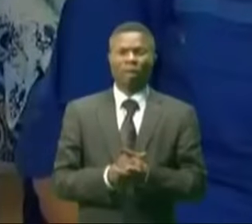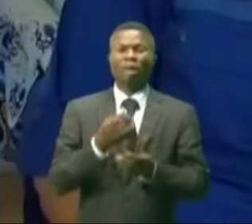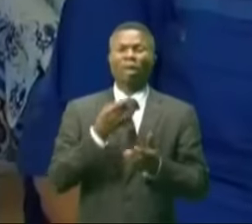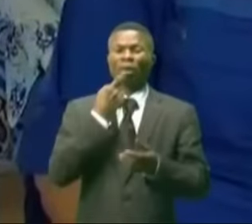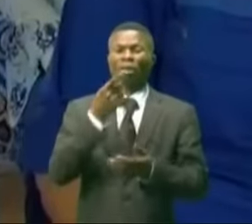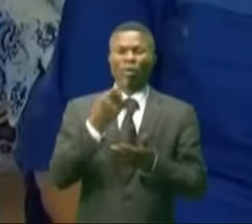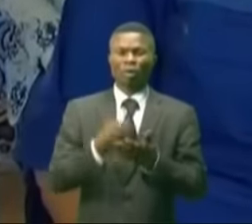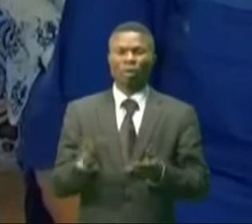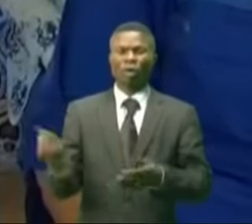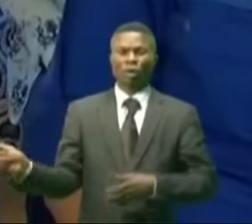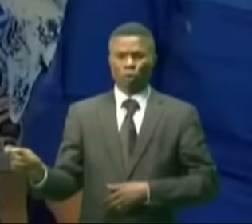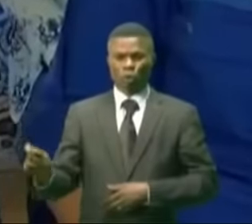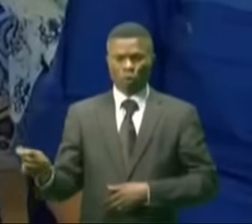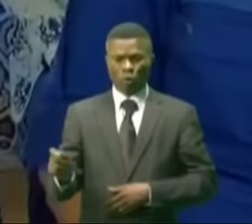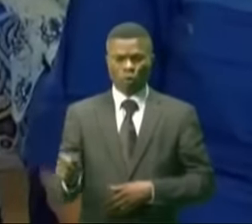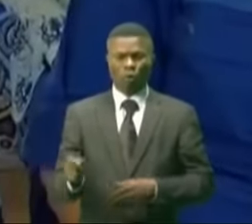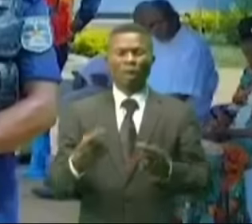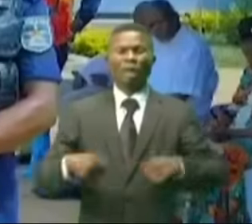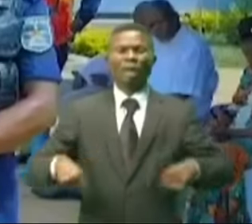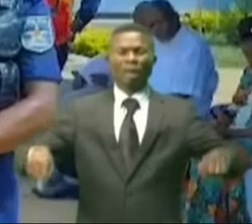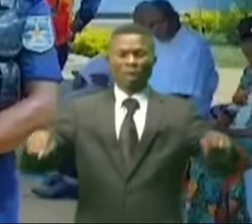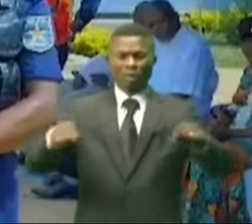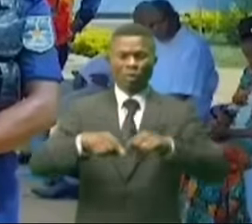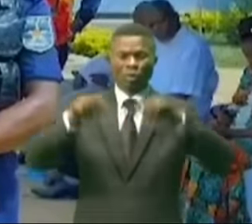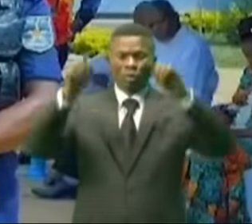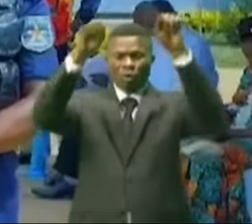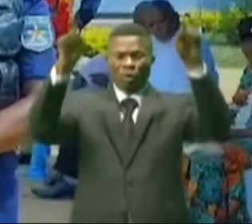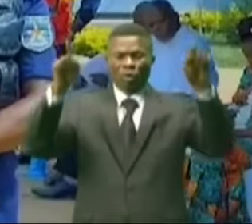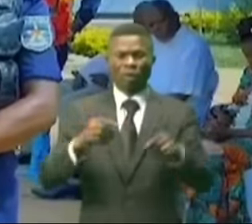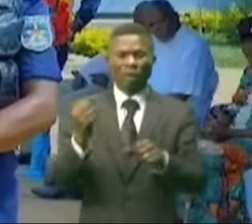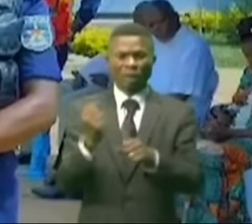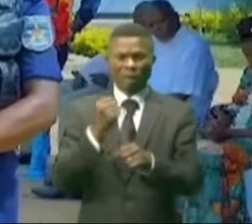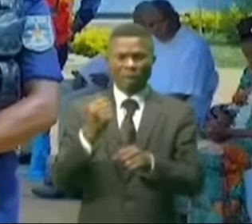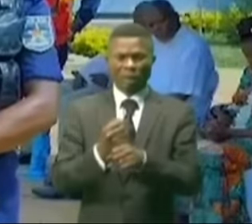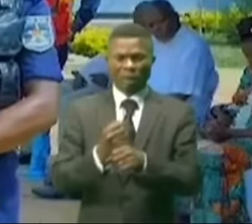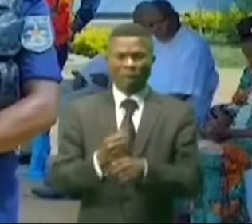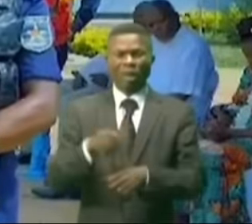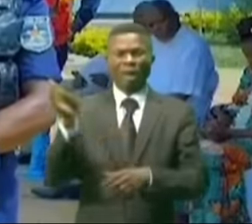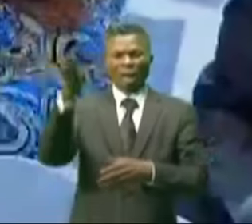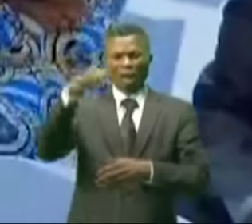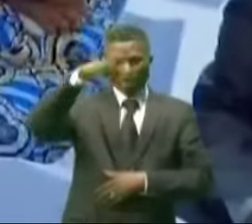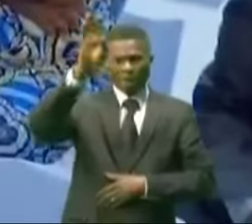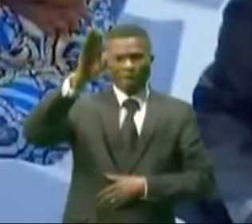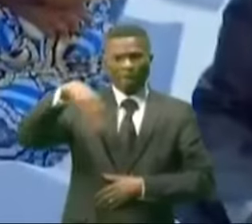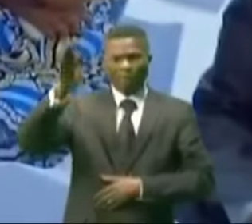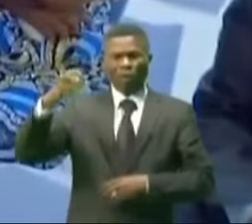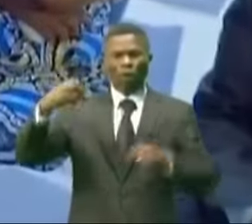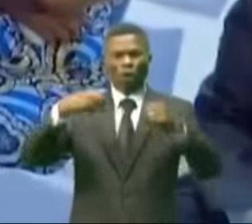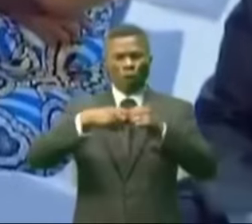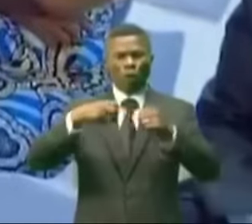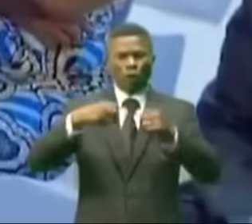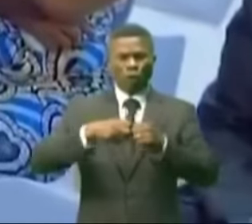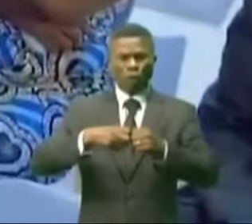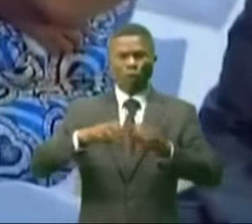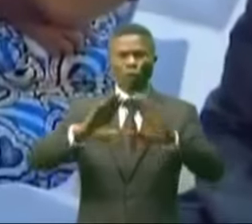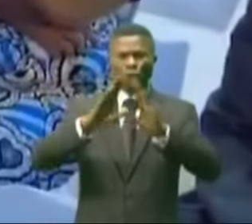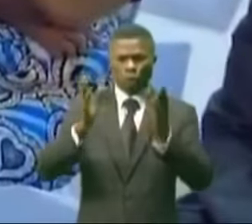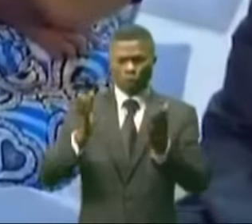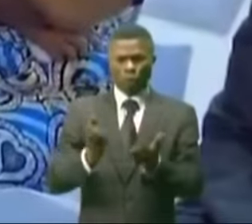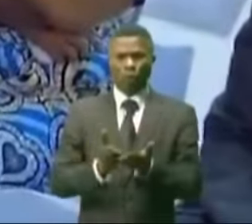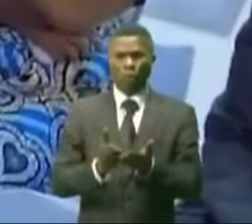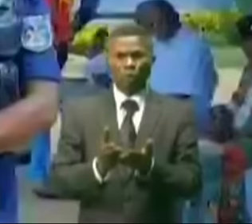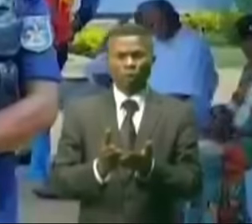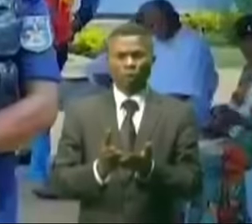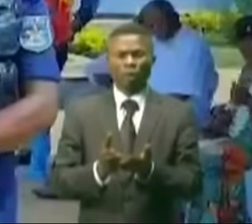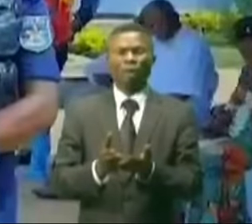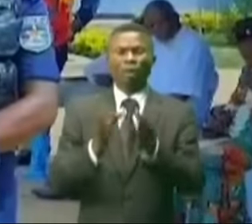l'installation des portes et fenêtres, les pavements, la peinture, électrification jusqu'à l'équipement de mobilier,